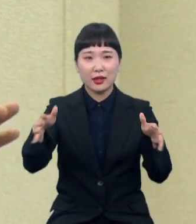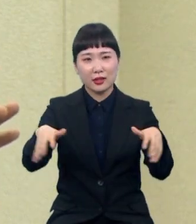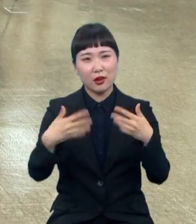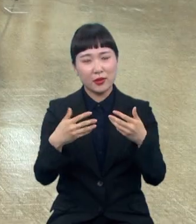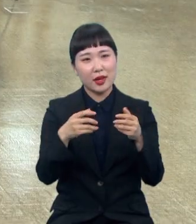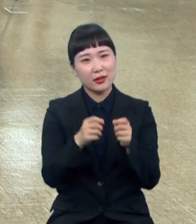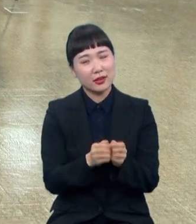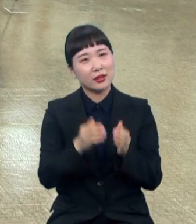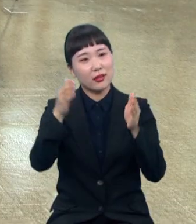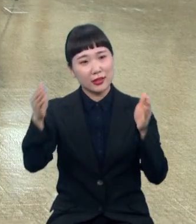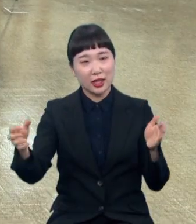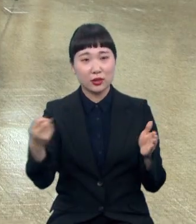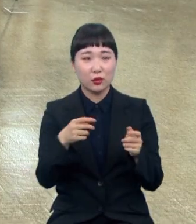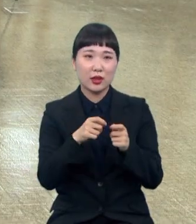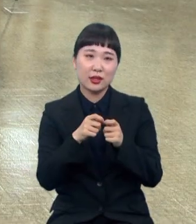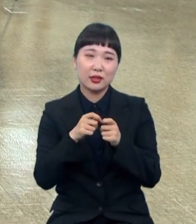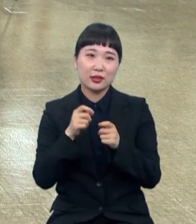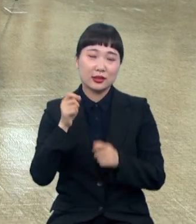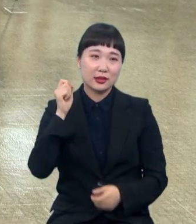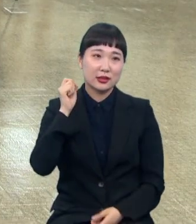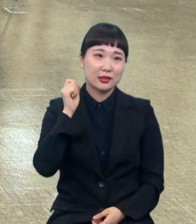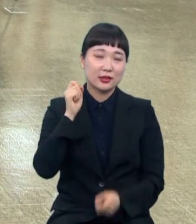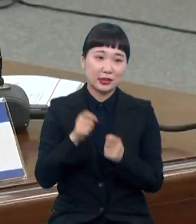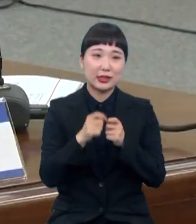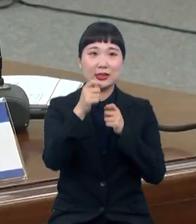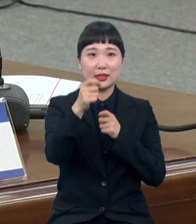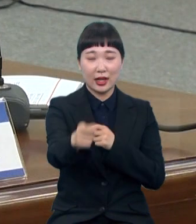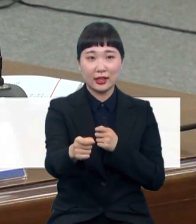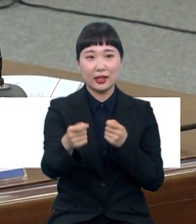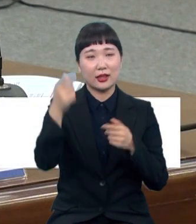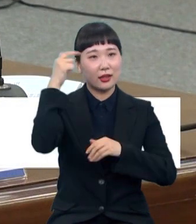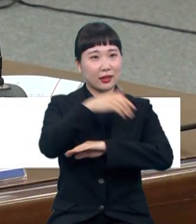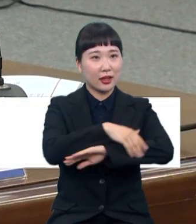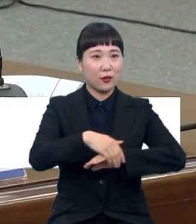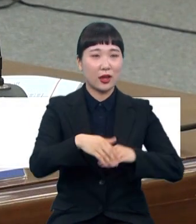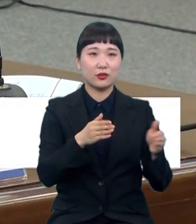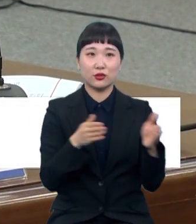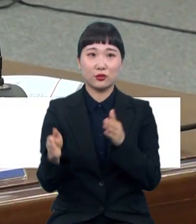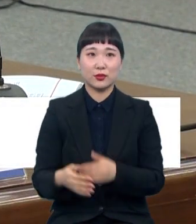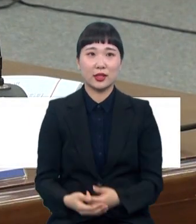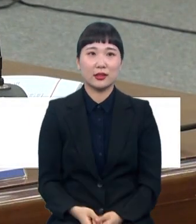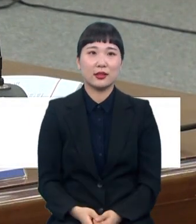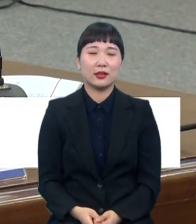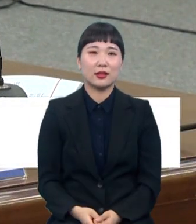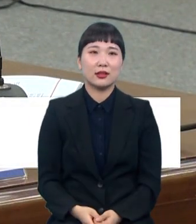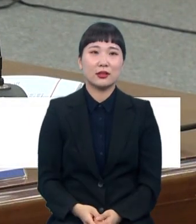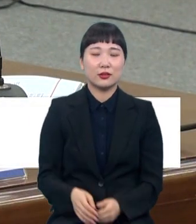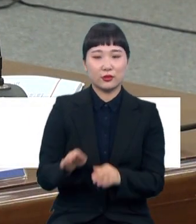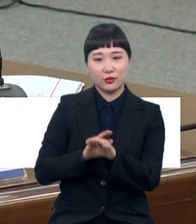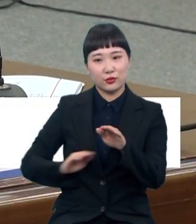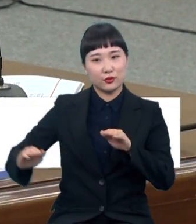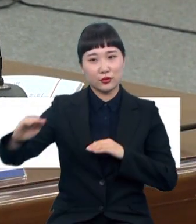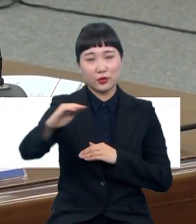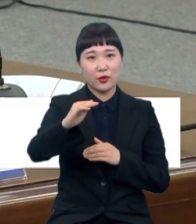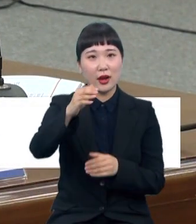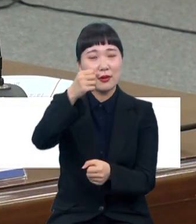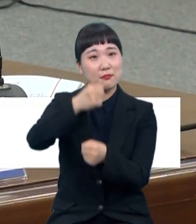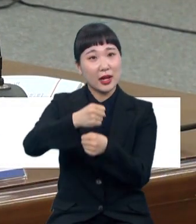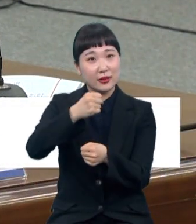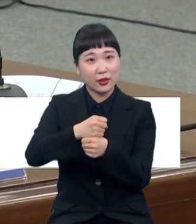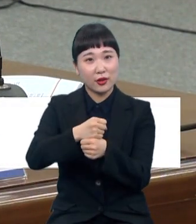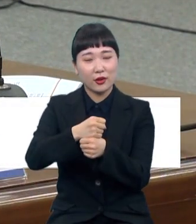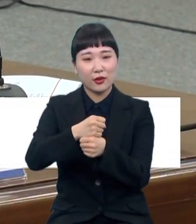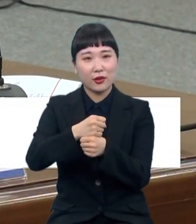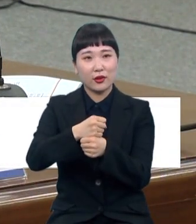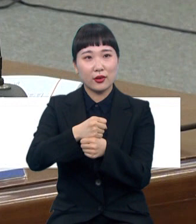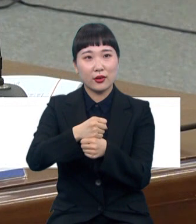장기적인 대책도 마련하겠다고 설명했습니다. 장기적인 계획으로는 우회 도로를 만들어서 화물차를 빼는 걸로 하는데 그 사이 기간